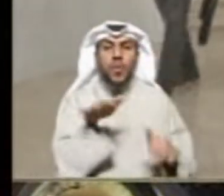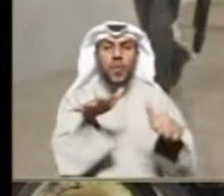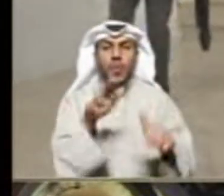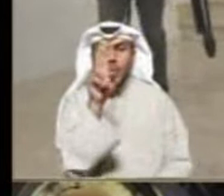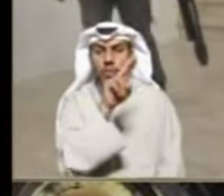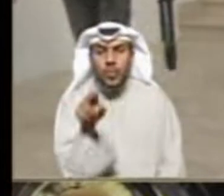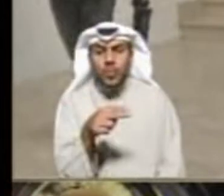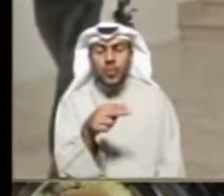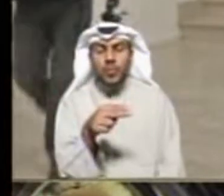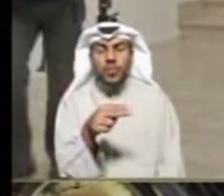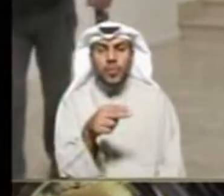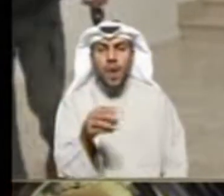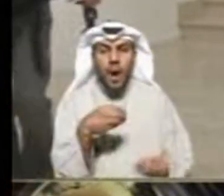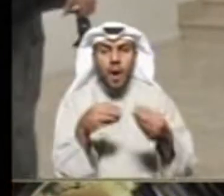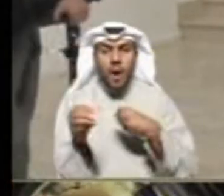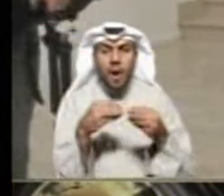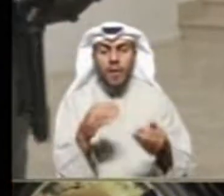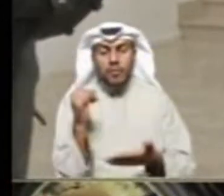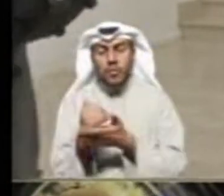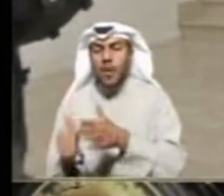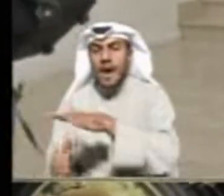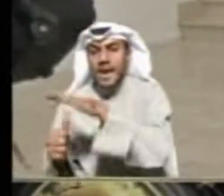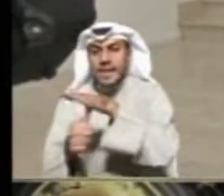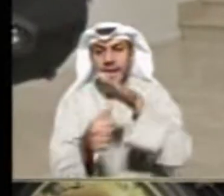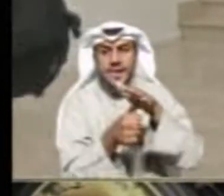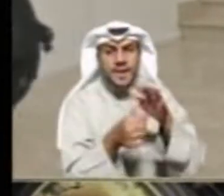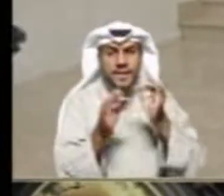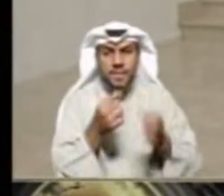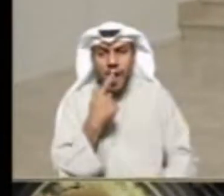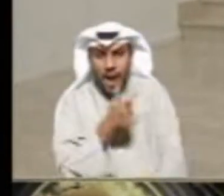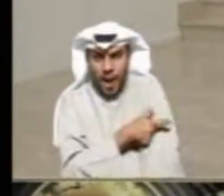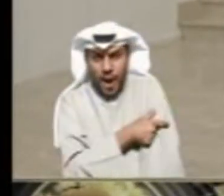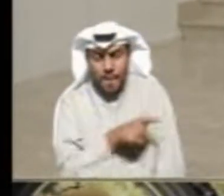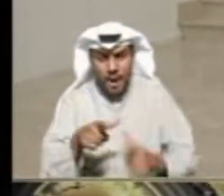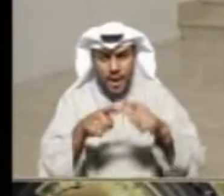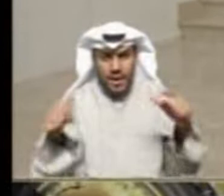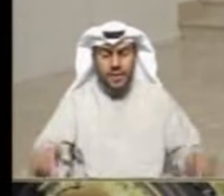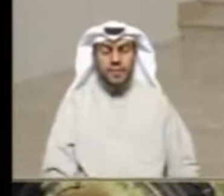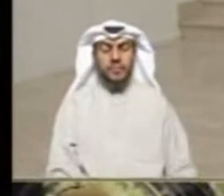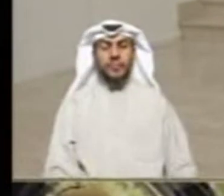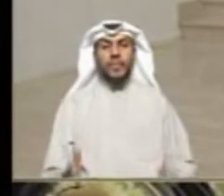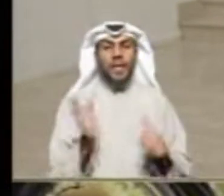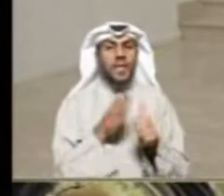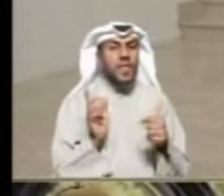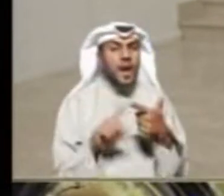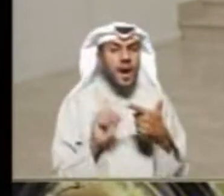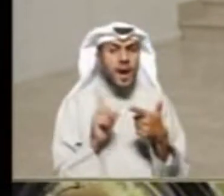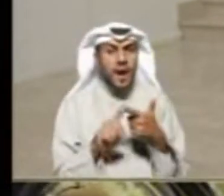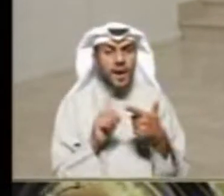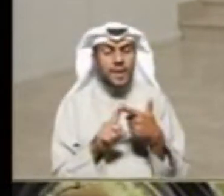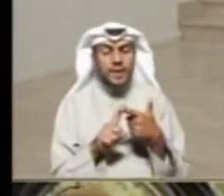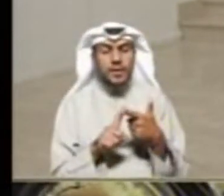حاليا من قبل رؤساء الجمعيات. كذلك هناك صندوق الشيخة فاطمة في الإمارات للمرأة اللاجئة والطفل